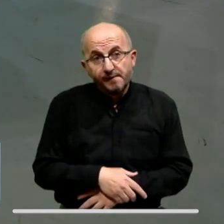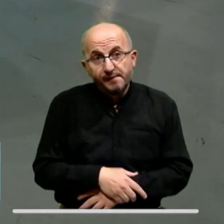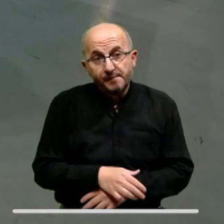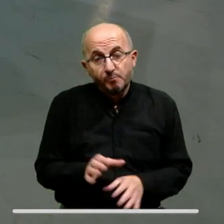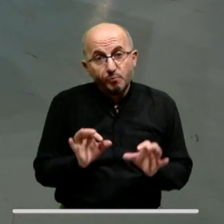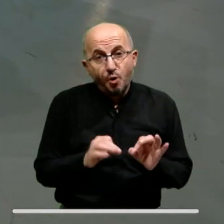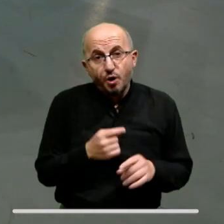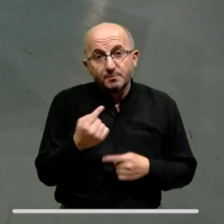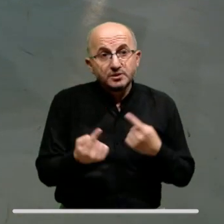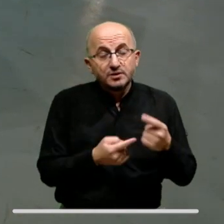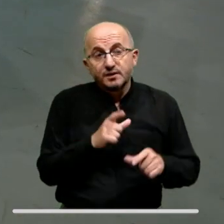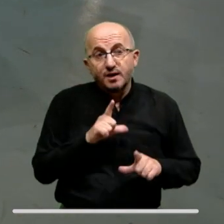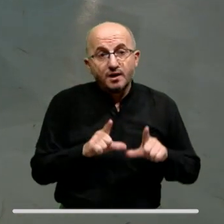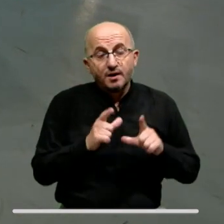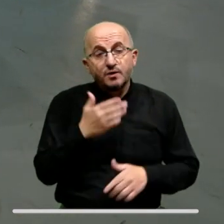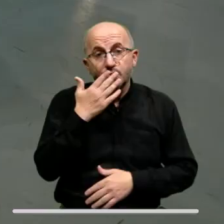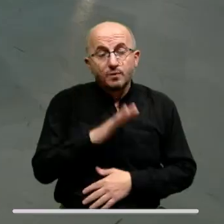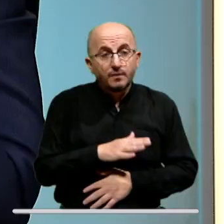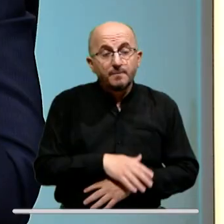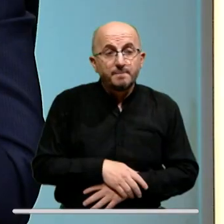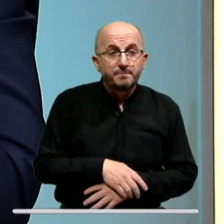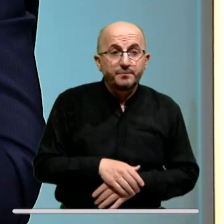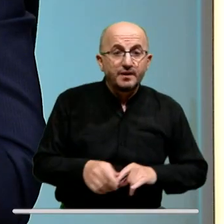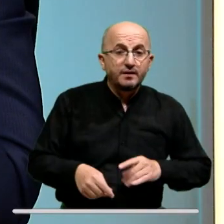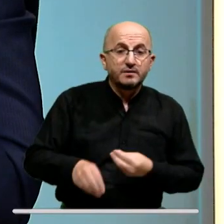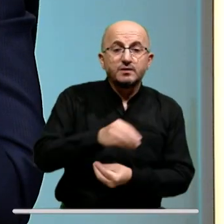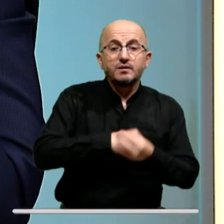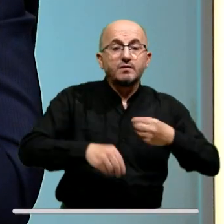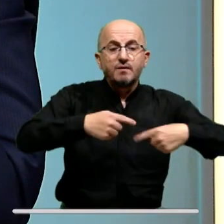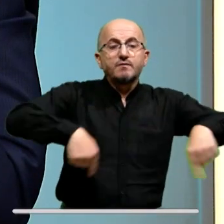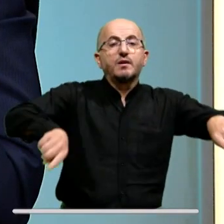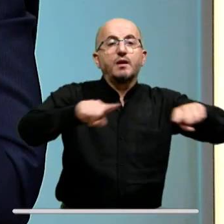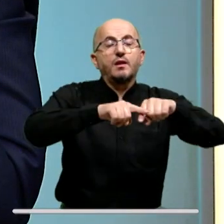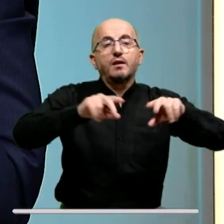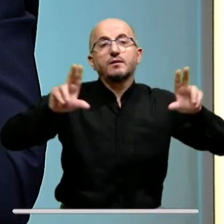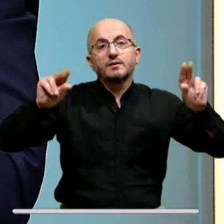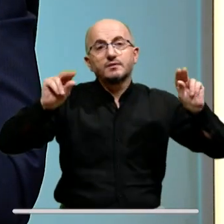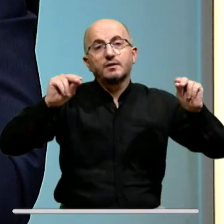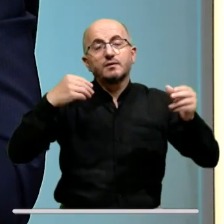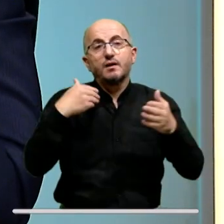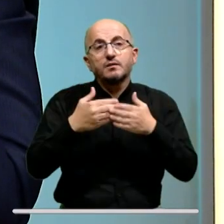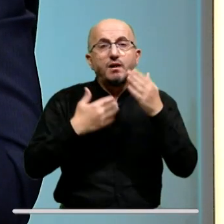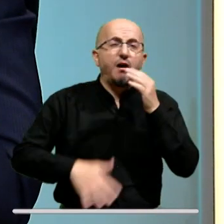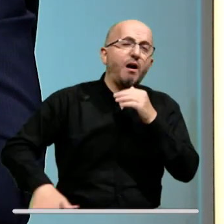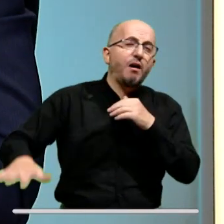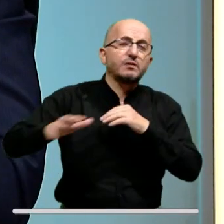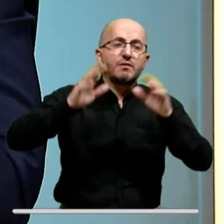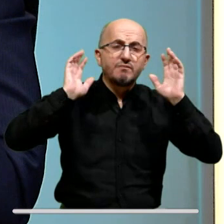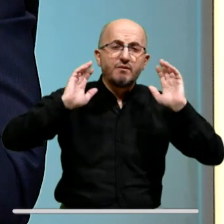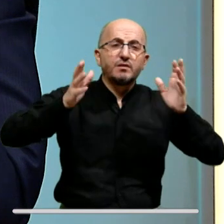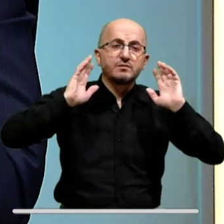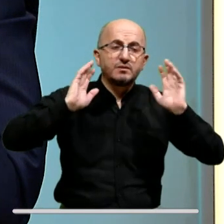bu uygulamaya gerek yok. Çünkü metaf alanı, yani tavaf alanı yeteri kadar herkesi